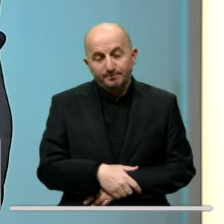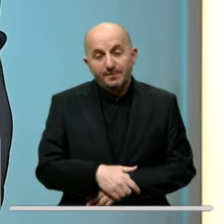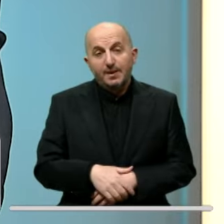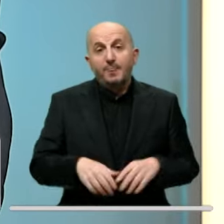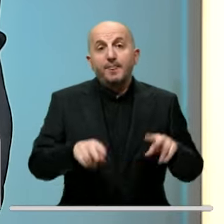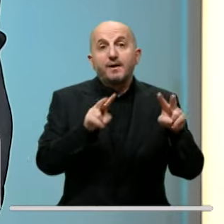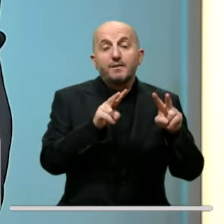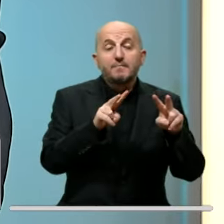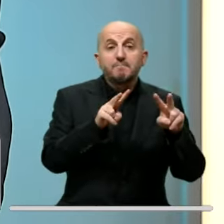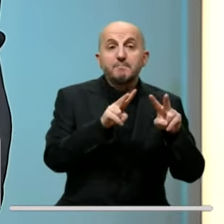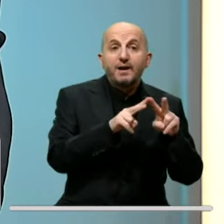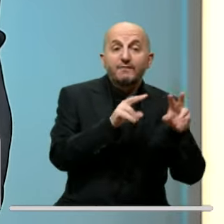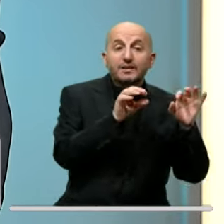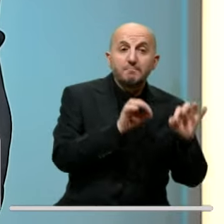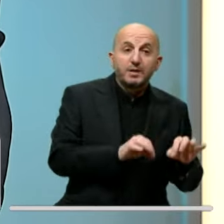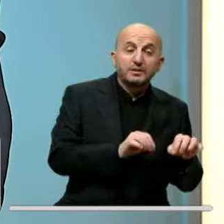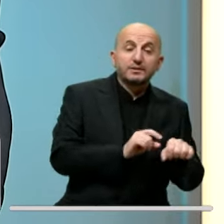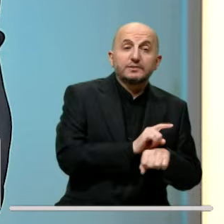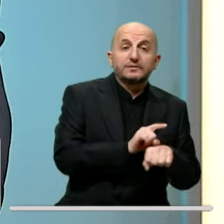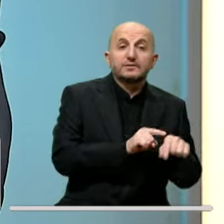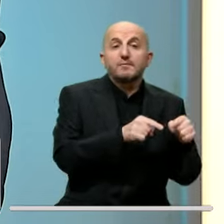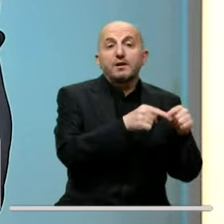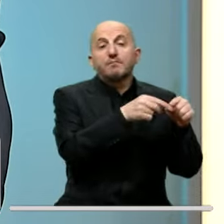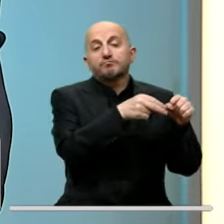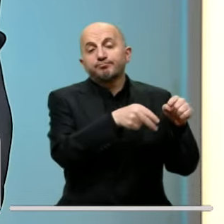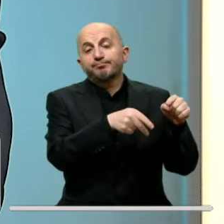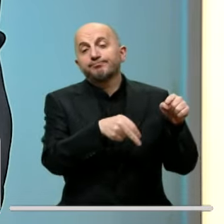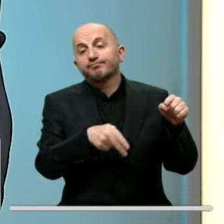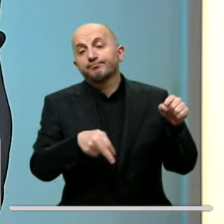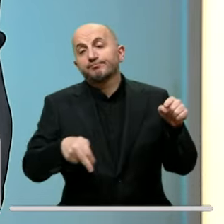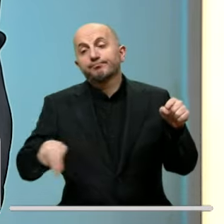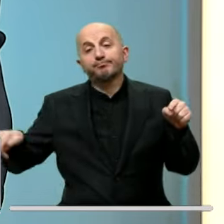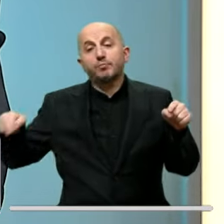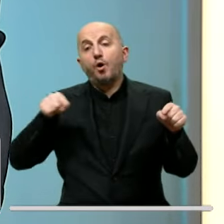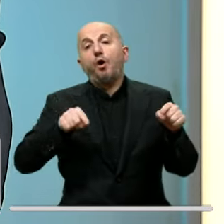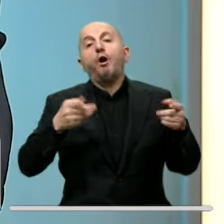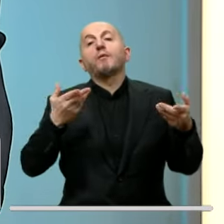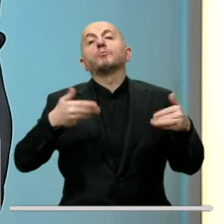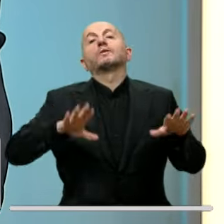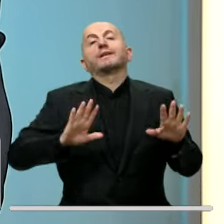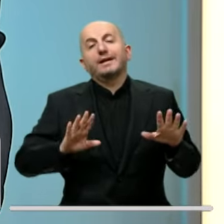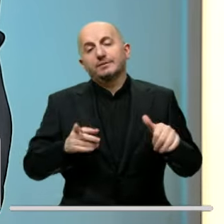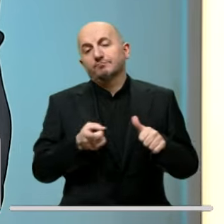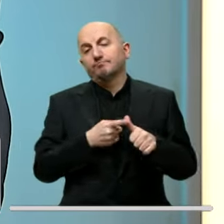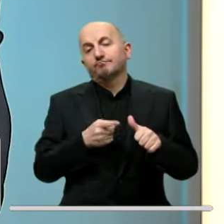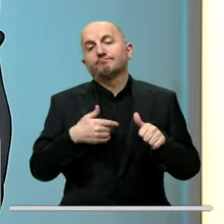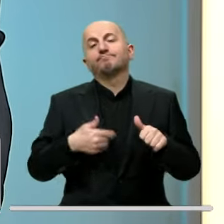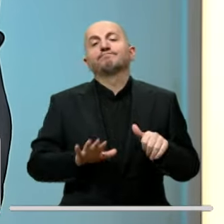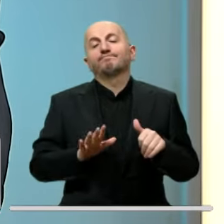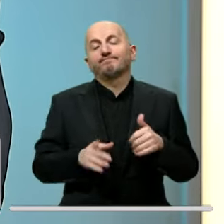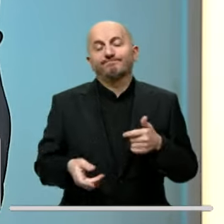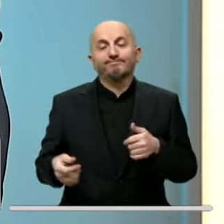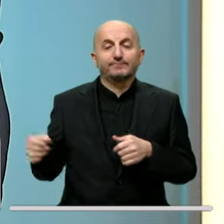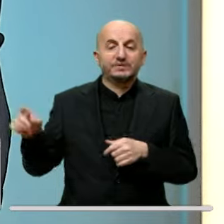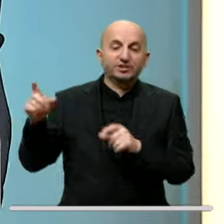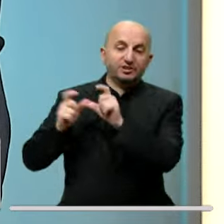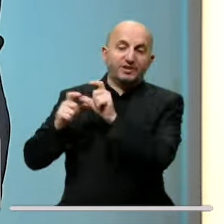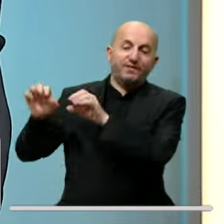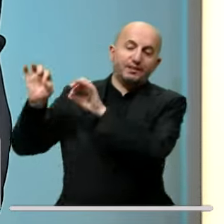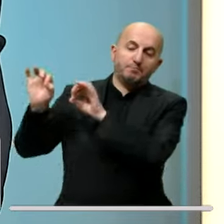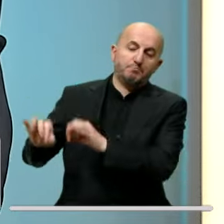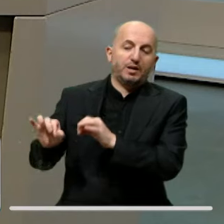Merve'den başladığı zaman o Merve'den Safa'ya giderken ki birinci şartı geçersizdir.